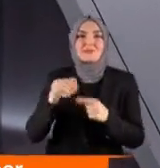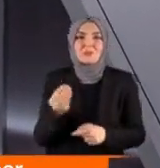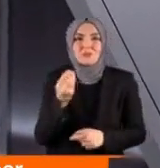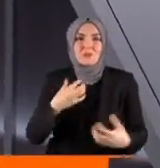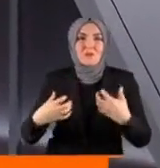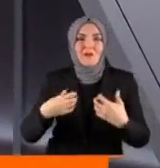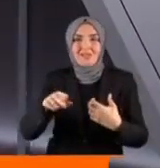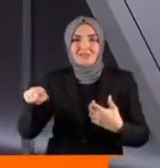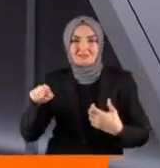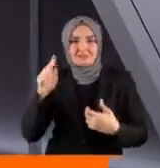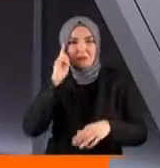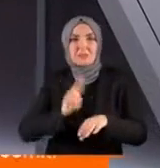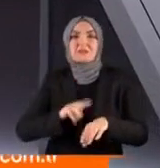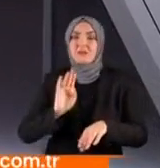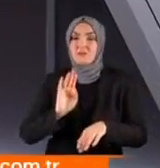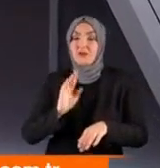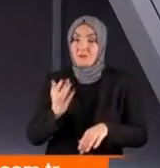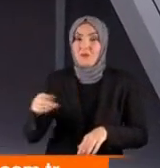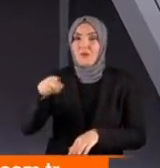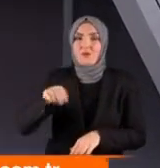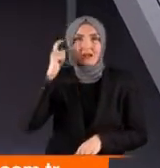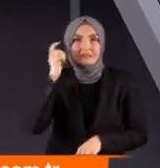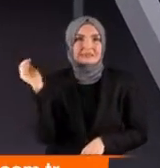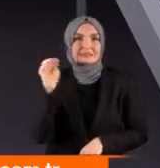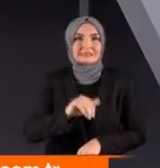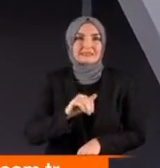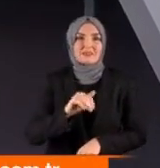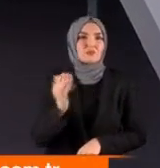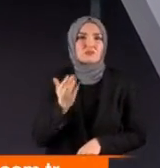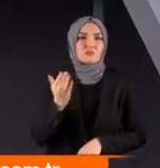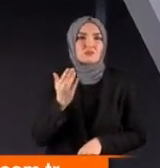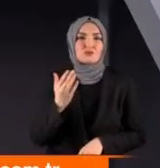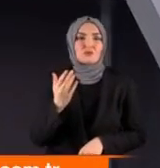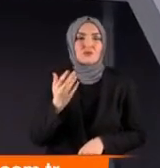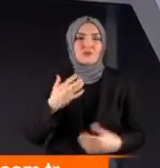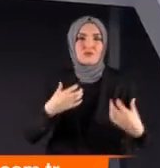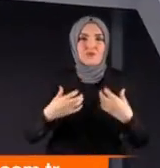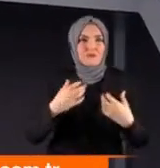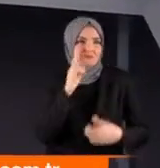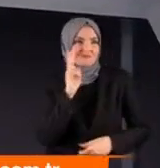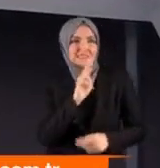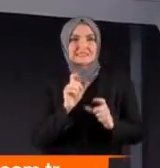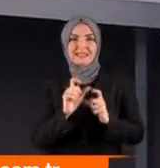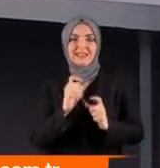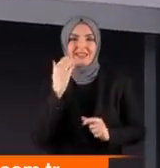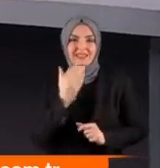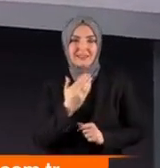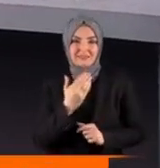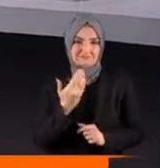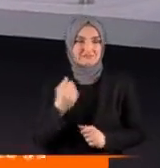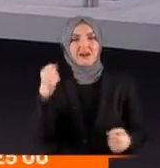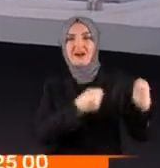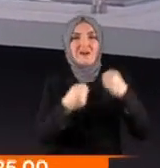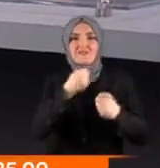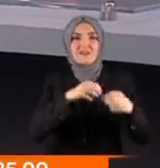eden birçok sahnenin olmazsa olmaz kahramanlarıdır. Mesela kavga sahnelerinde dayak yiyen figüranlar,